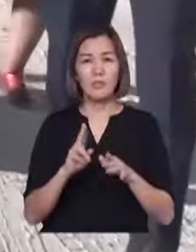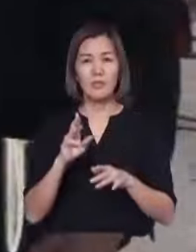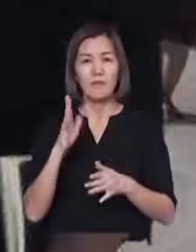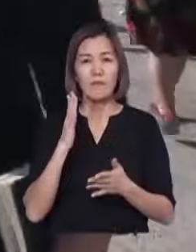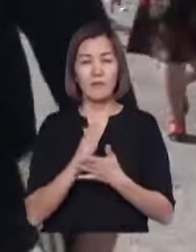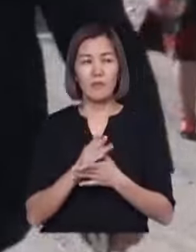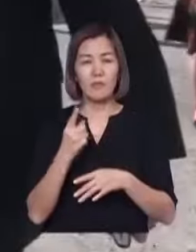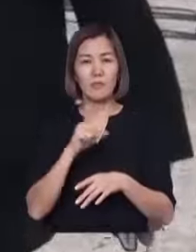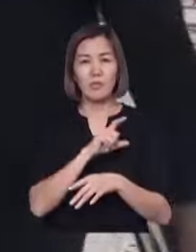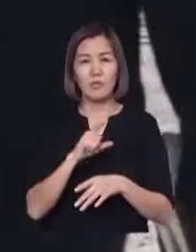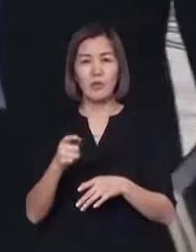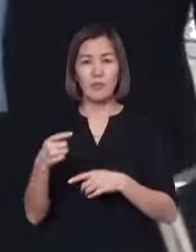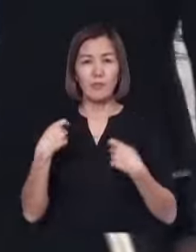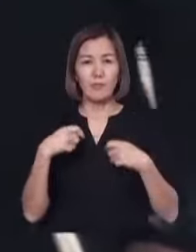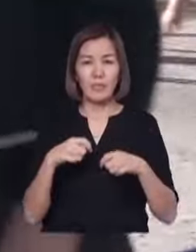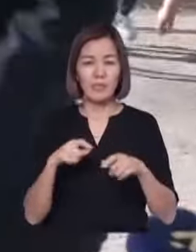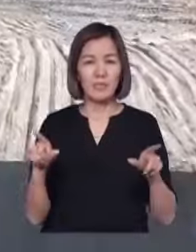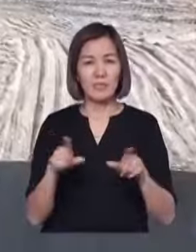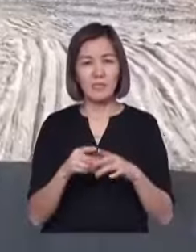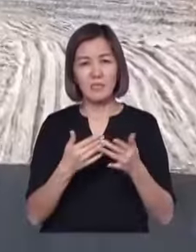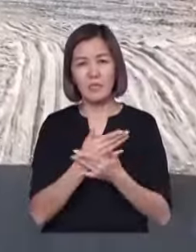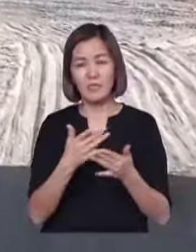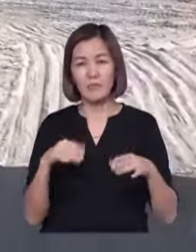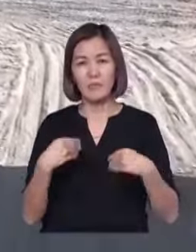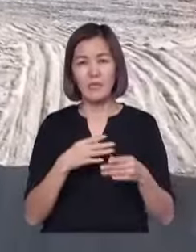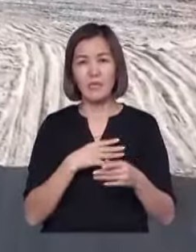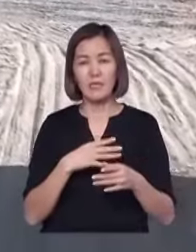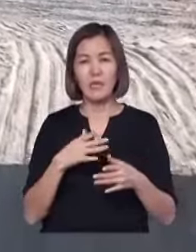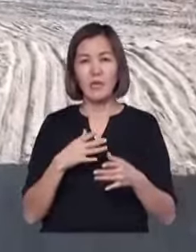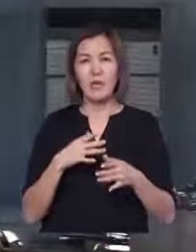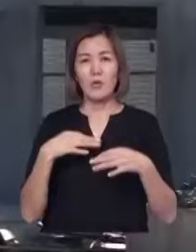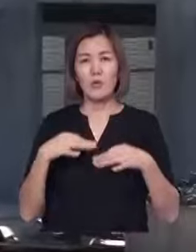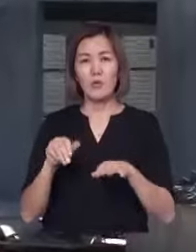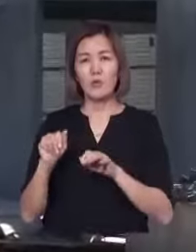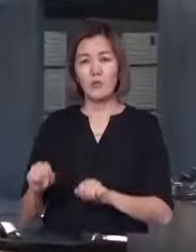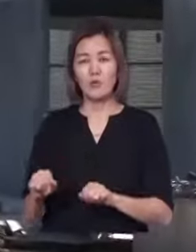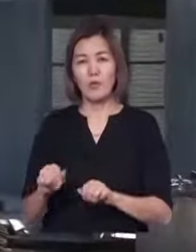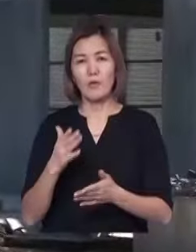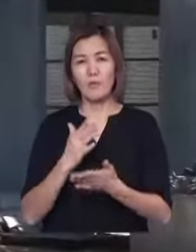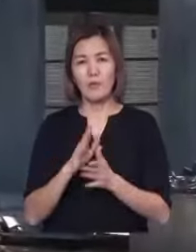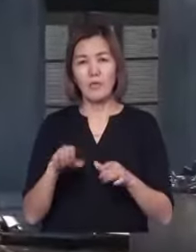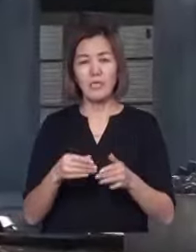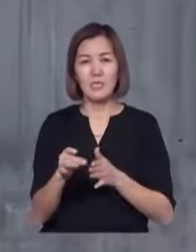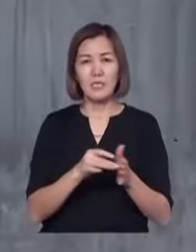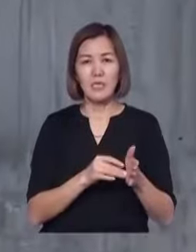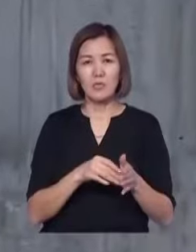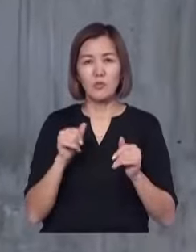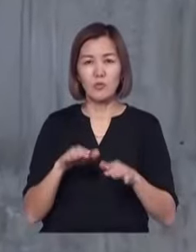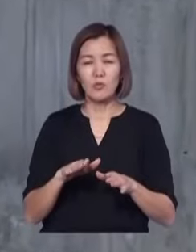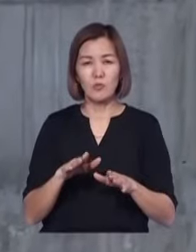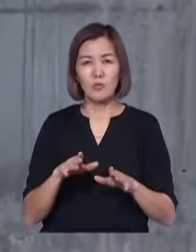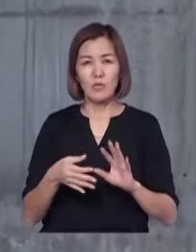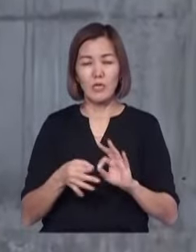Бірінші қабат бизнес өкілдеріне беріледі. Алайда көлік тұрағына бөлінген орын тым аз. Қала әкімі бұл мәселені бірден назарға алып, шешу жолдарын